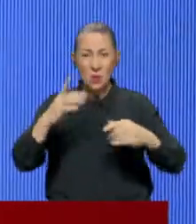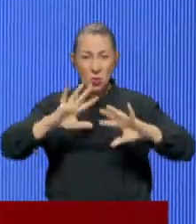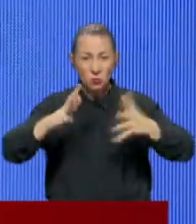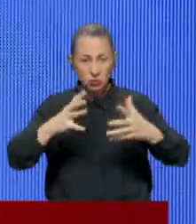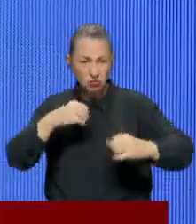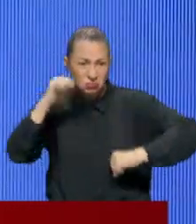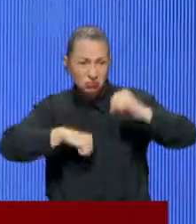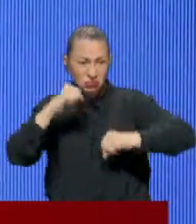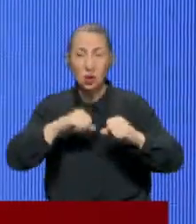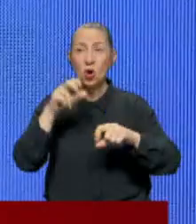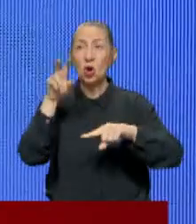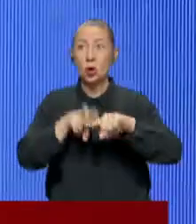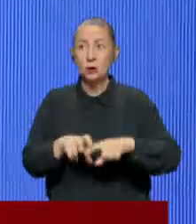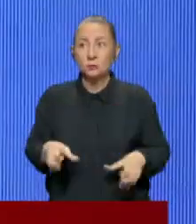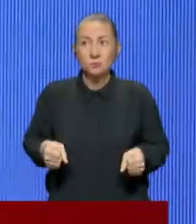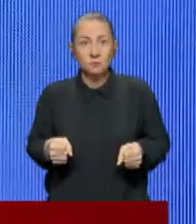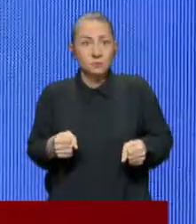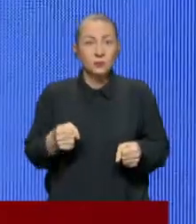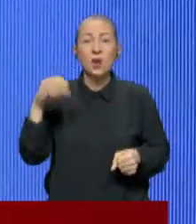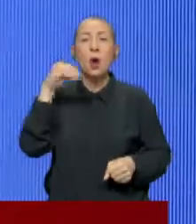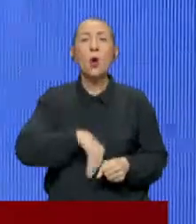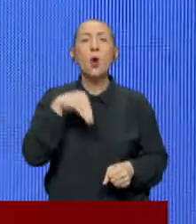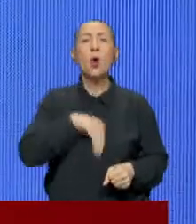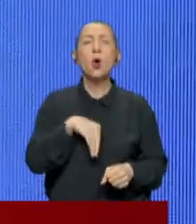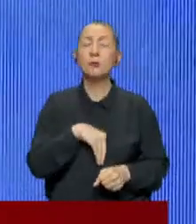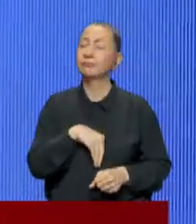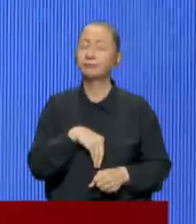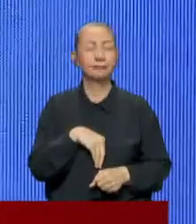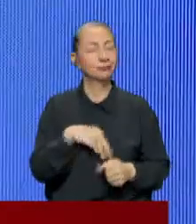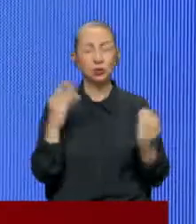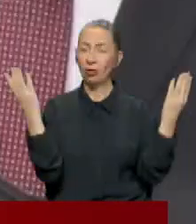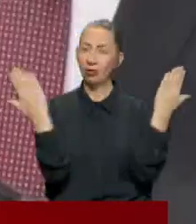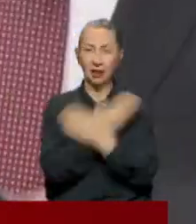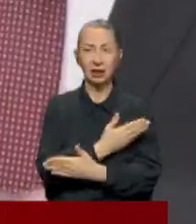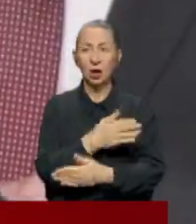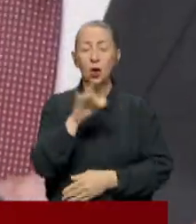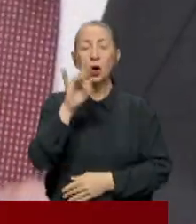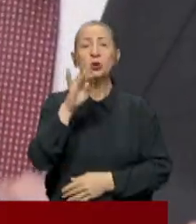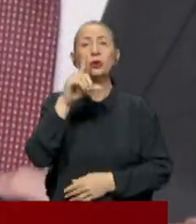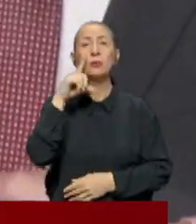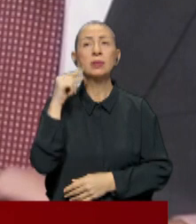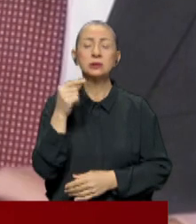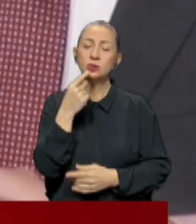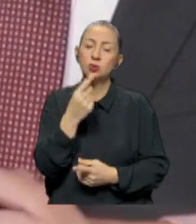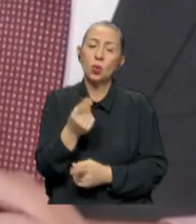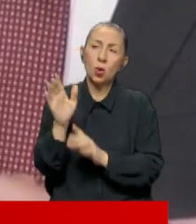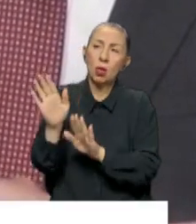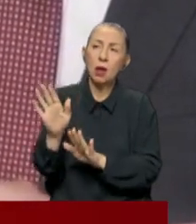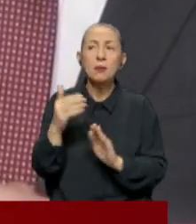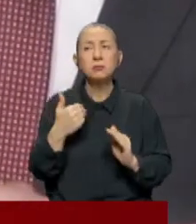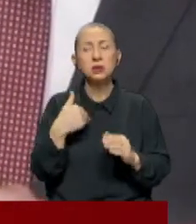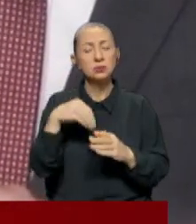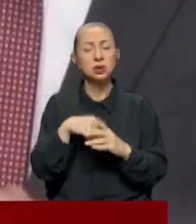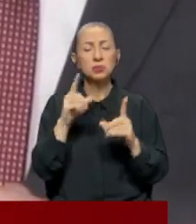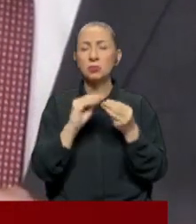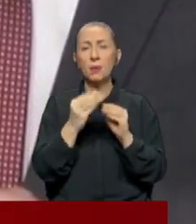düşürüp koltuklarına tutunabileceklerini sandılar ama çok yanıldılar. 14 Mayıs olarak ifade ediyorlar. Bizim